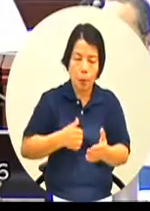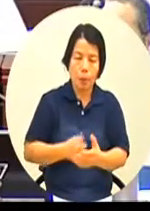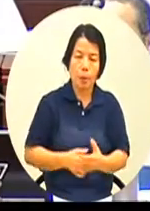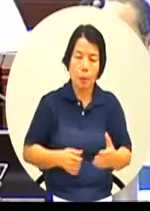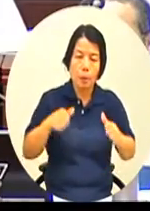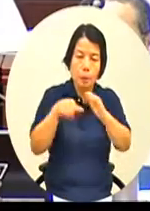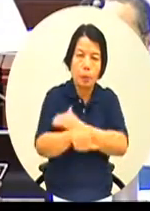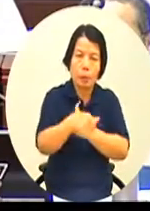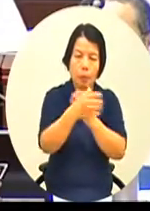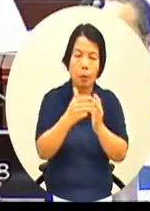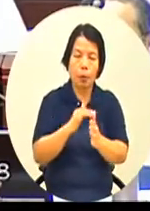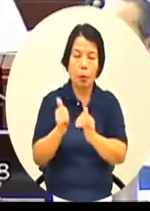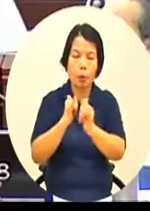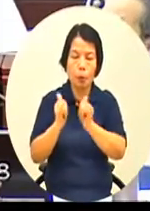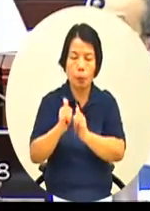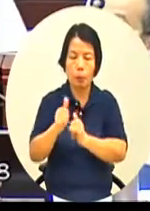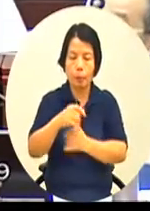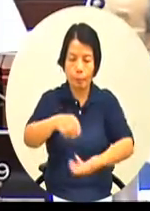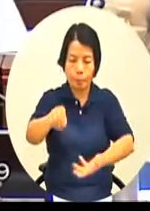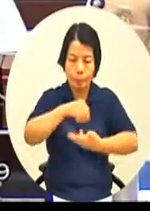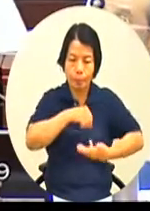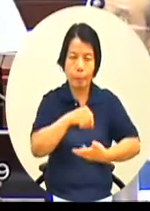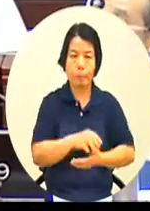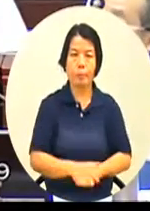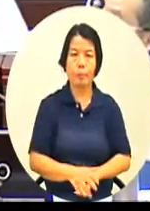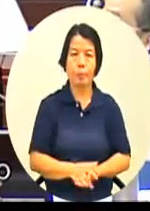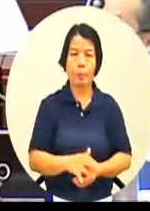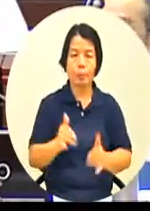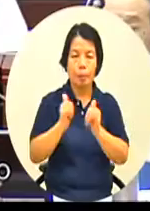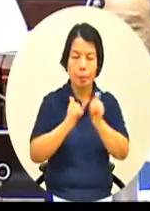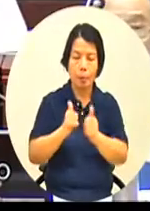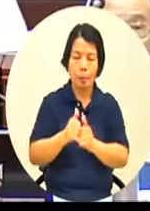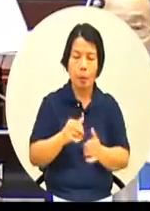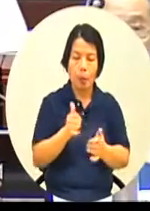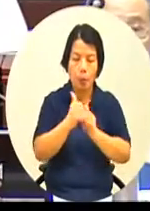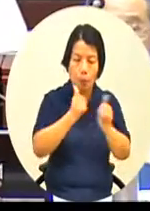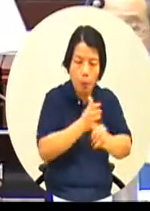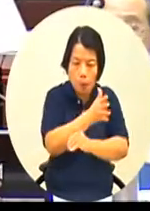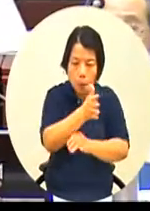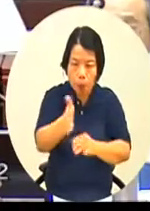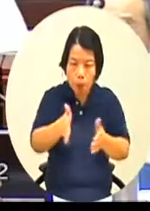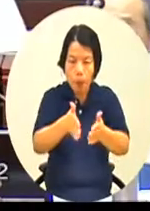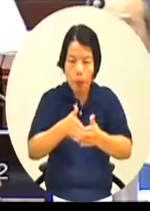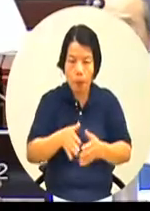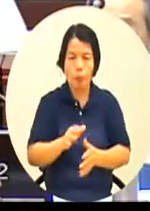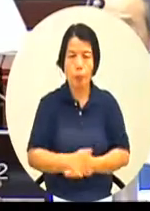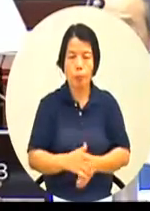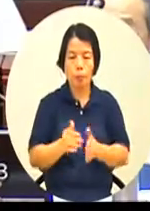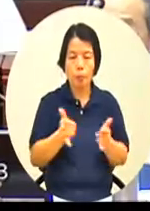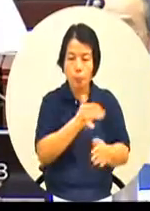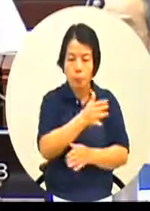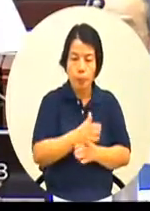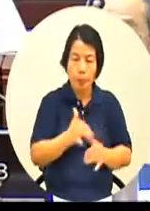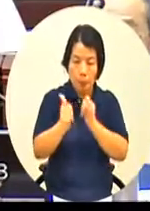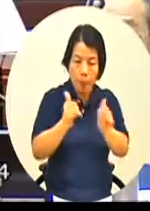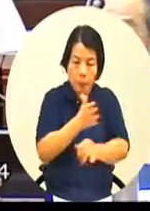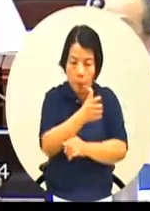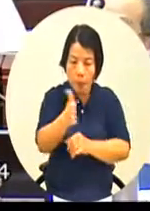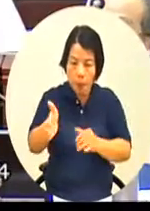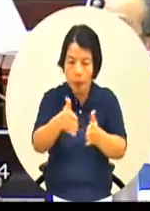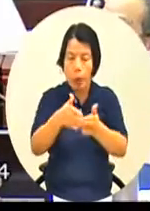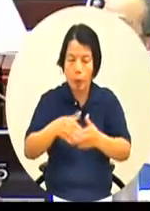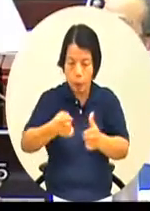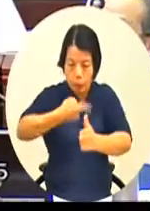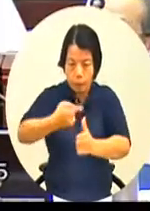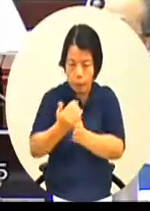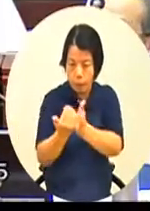神。那审议式民主有很多种，有一种叫审议式民调，就是说在民调之前大家要充分讨论，包括这些议